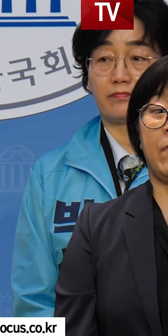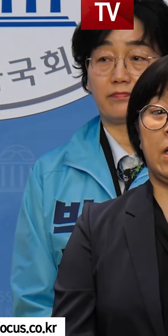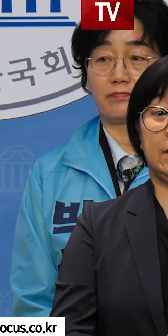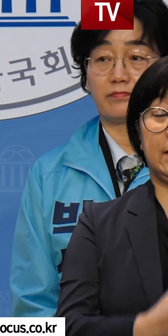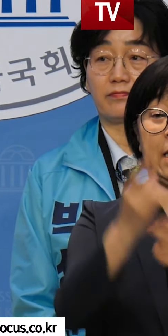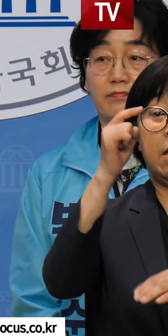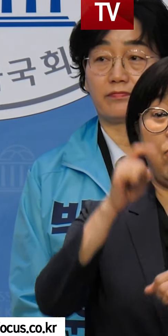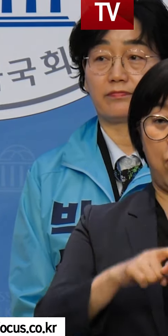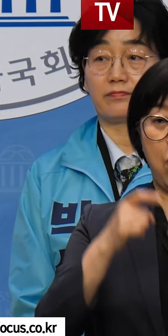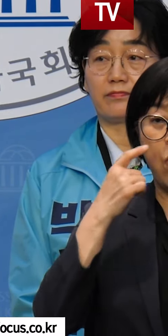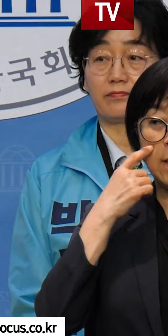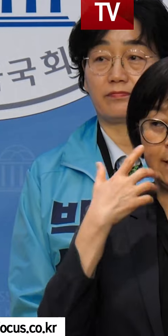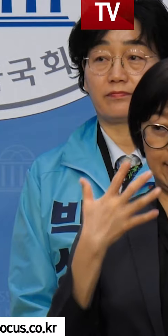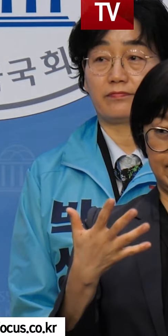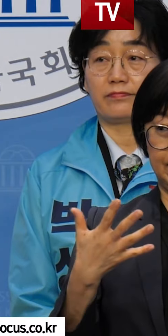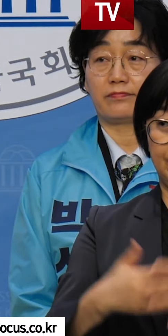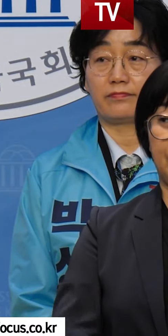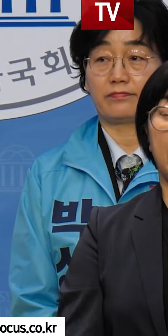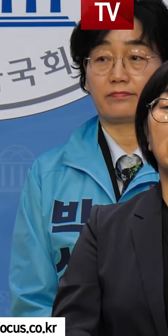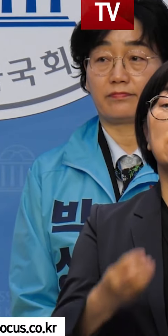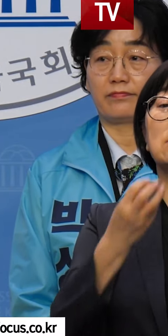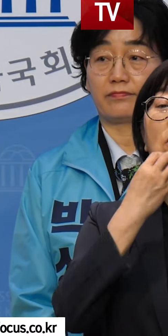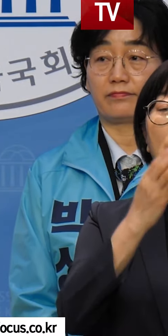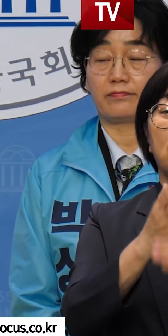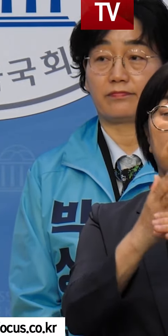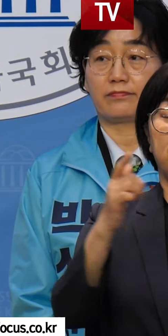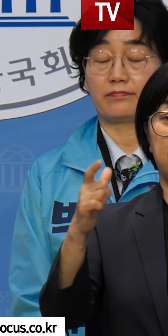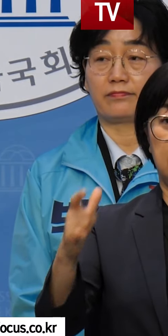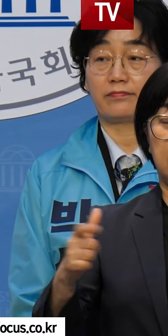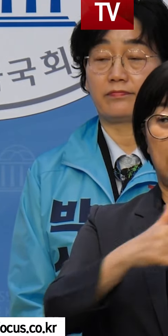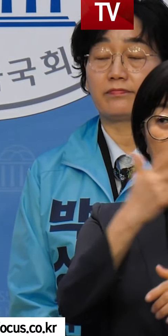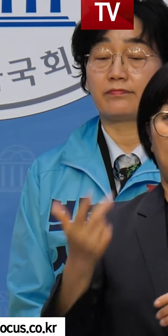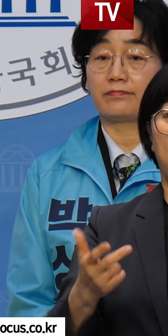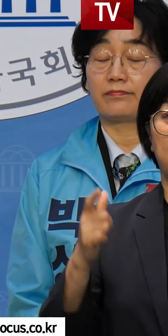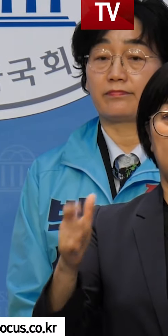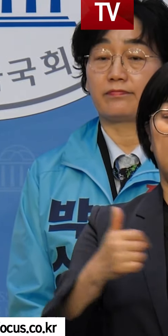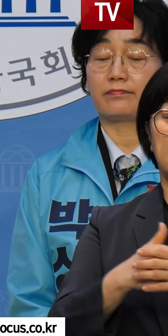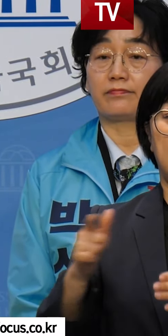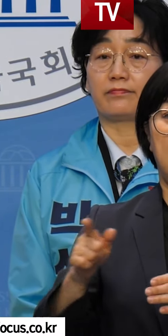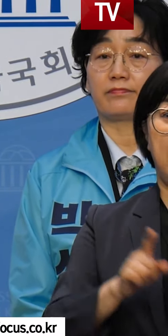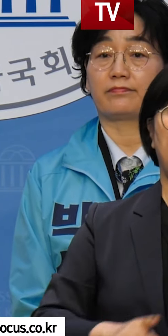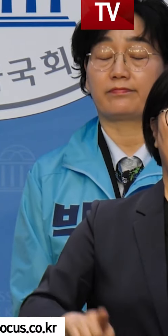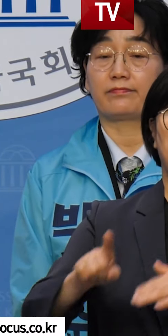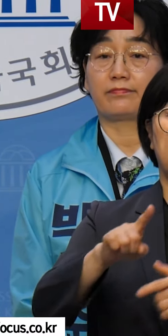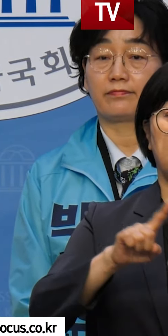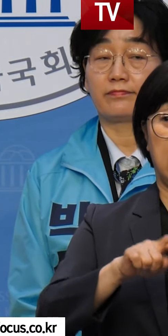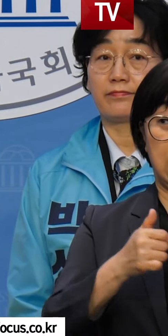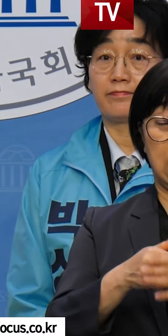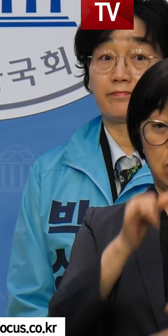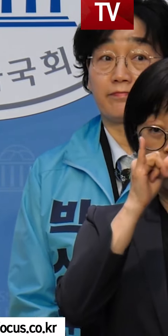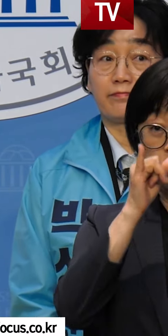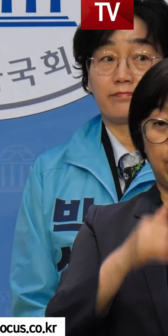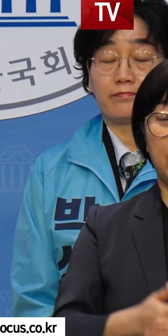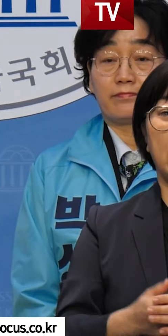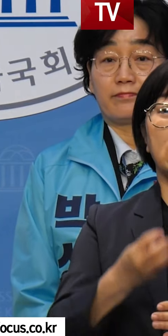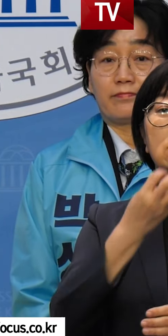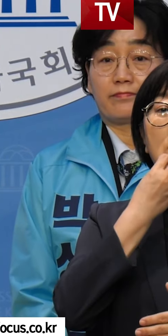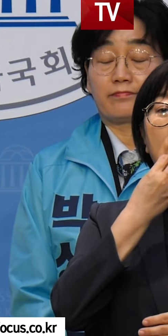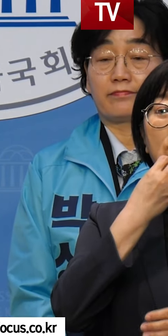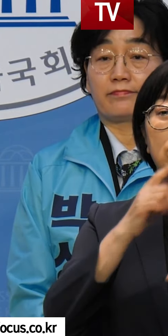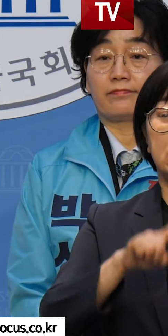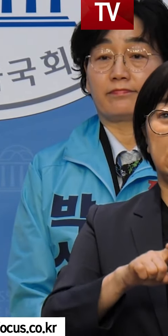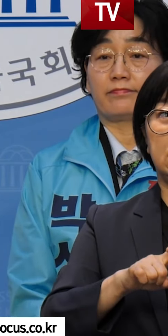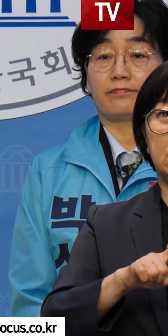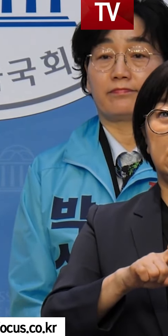단일화의 목표는 명확합니다. 서울의 중심 중구 성동구에서 압도적인 승리를 이끌어내고 서울 전역